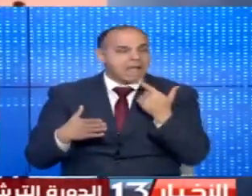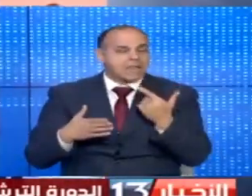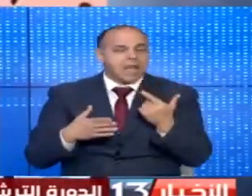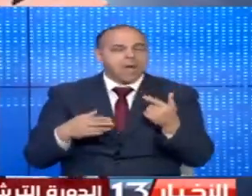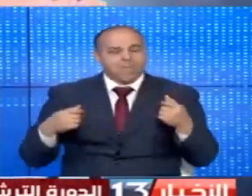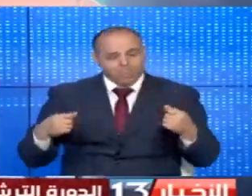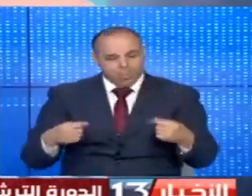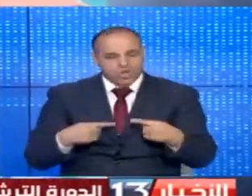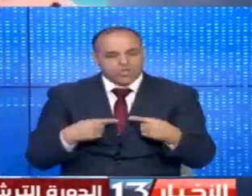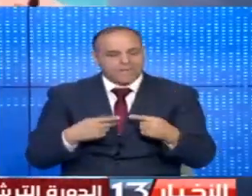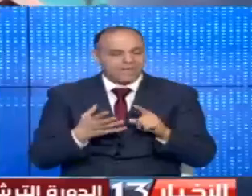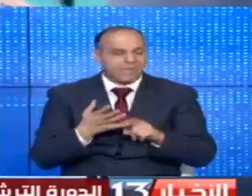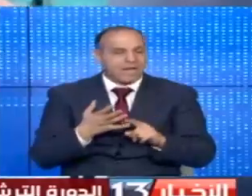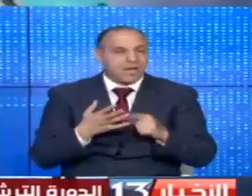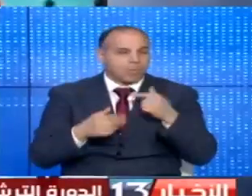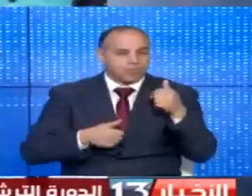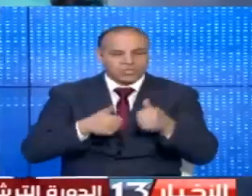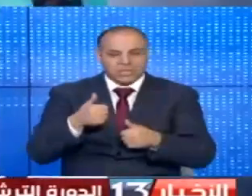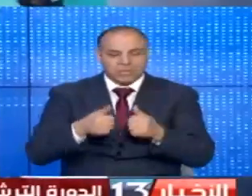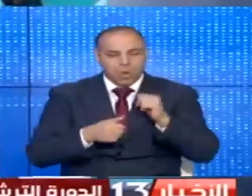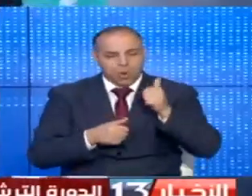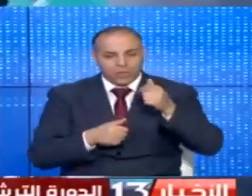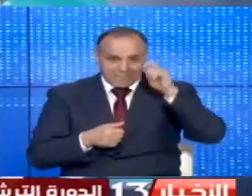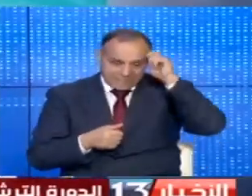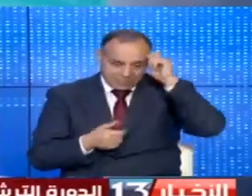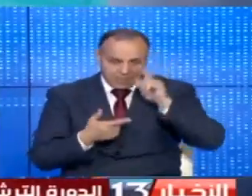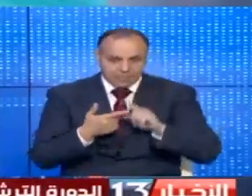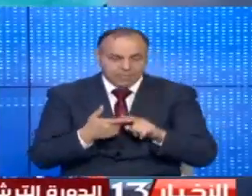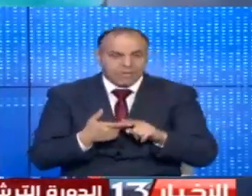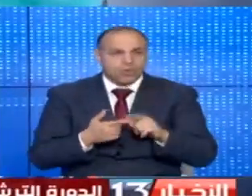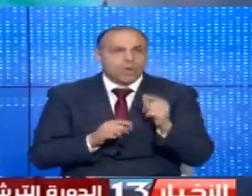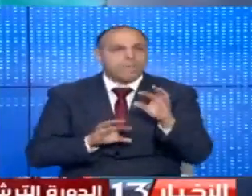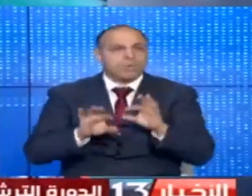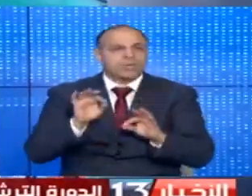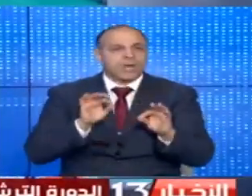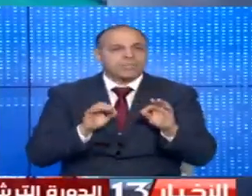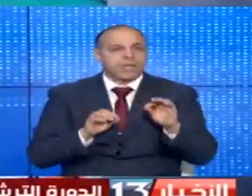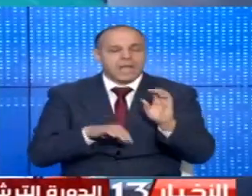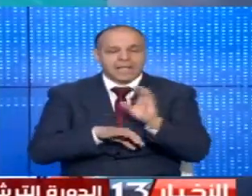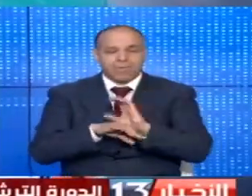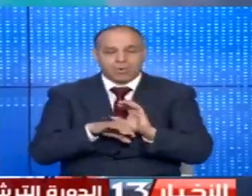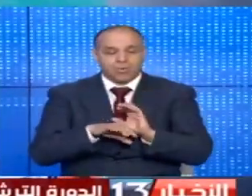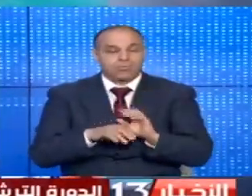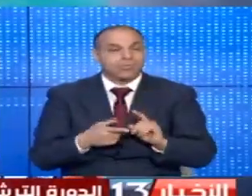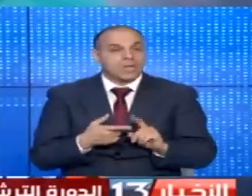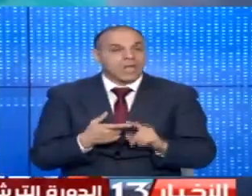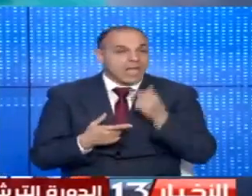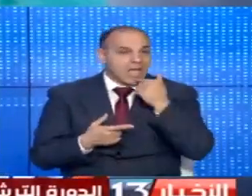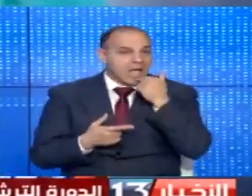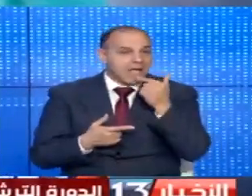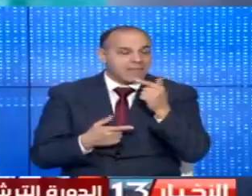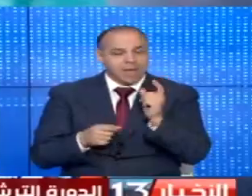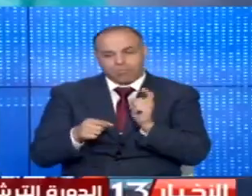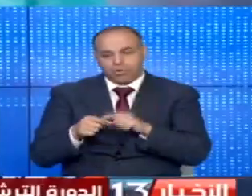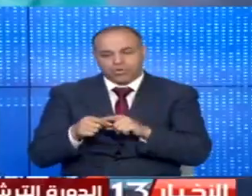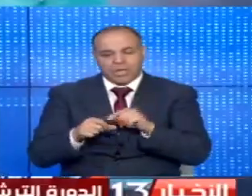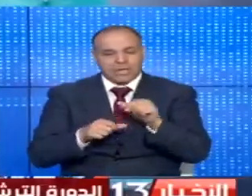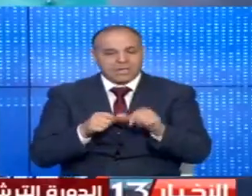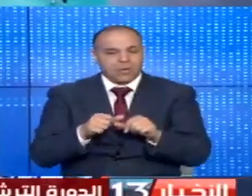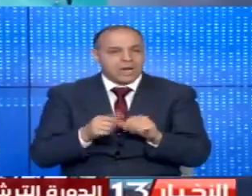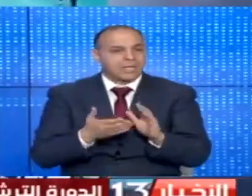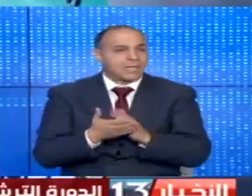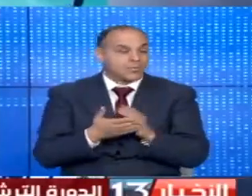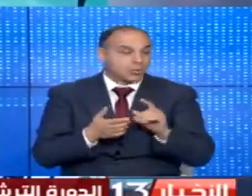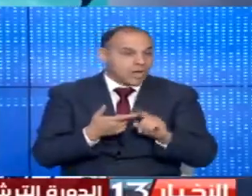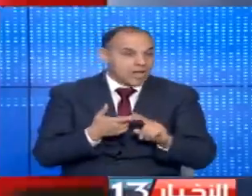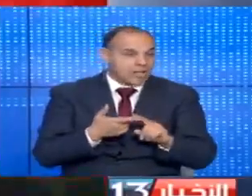مواجهته الاخيره في المسابقه غدا السبت امام منتخب الكامرون ويذكر ان المشاركه في الدوره التاهيليه